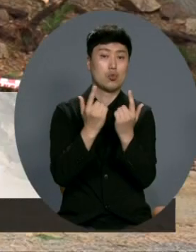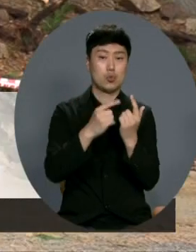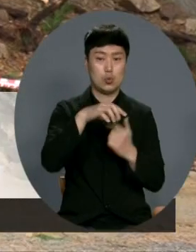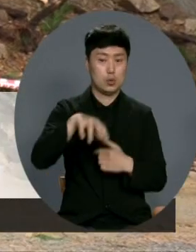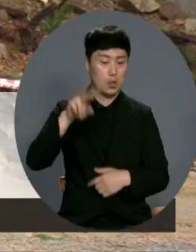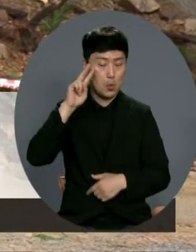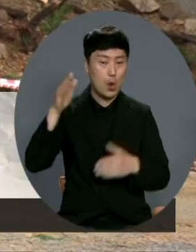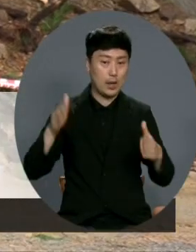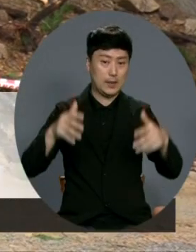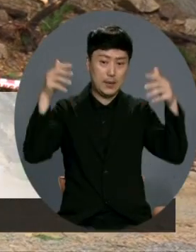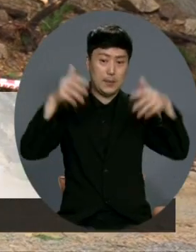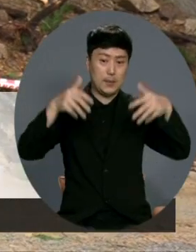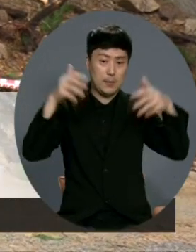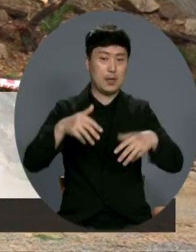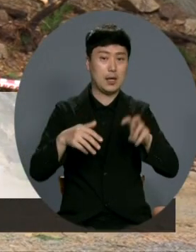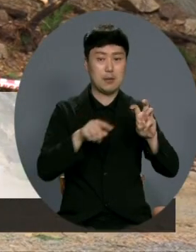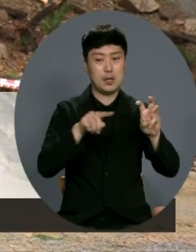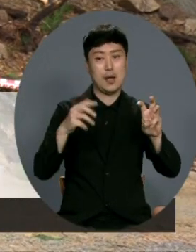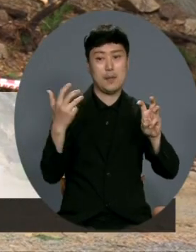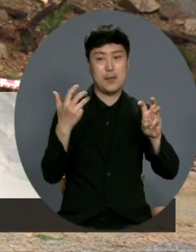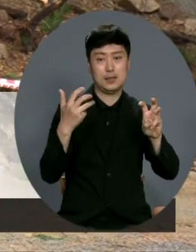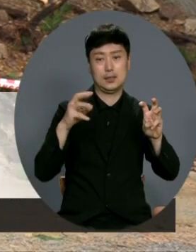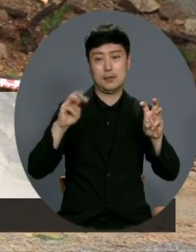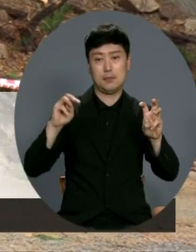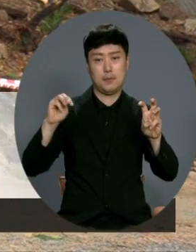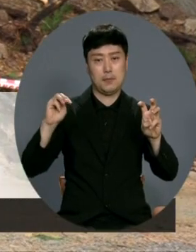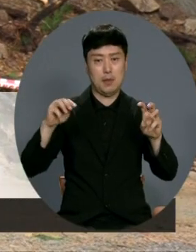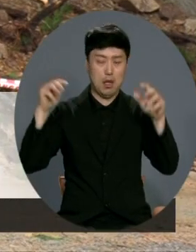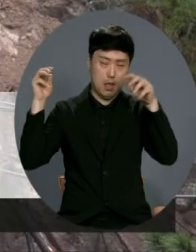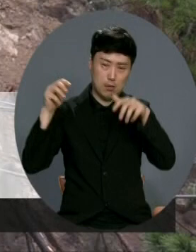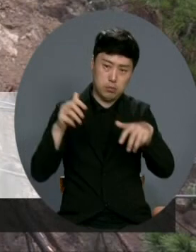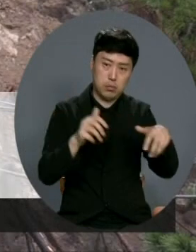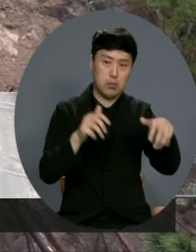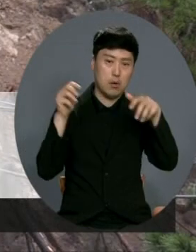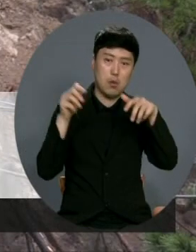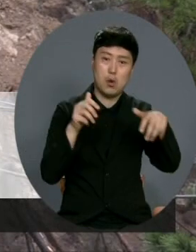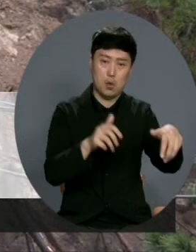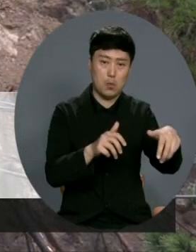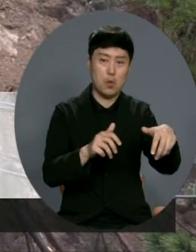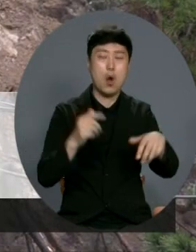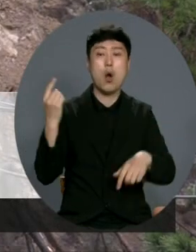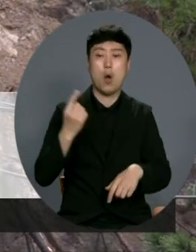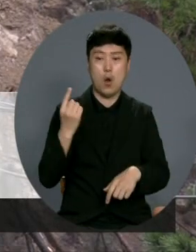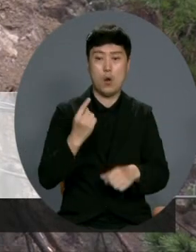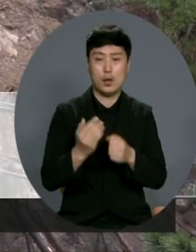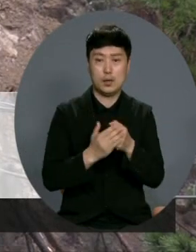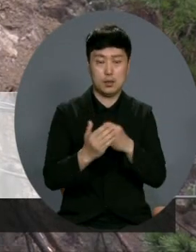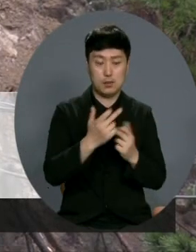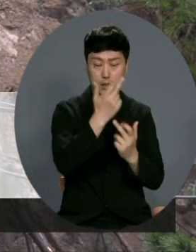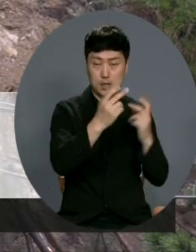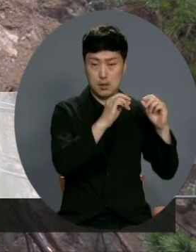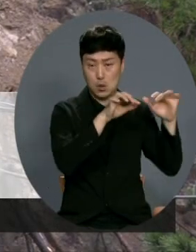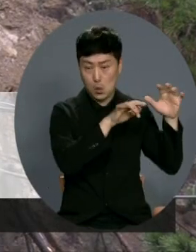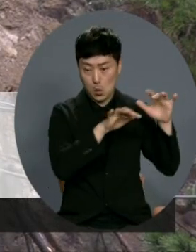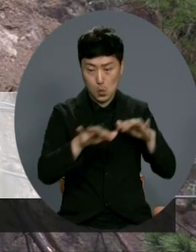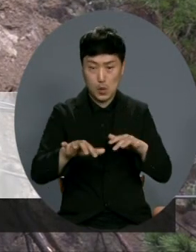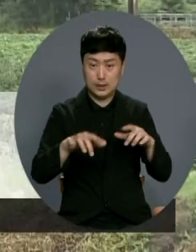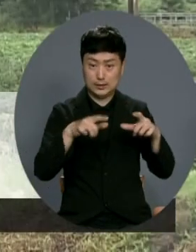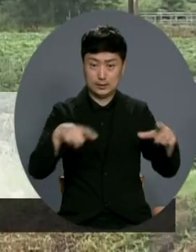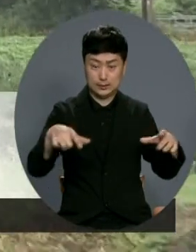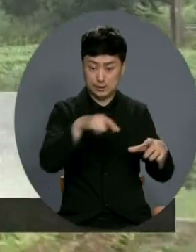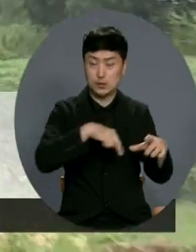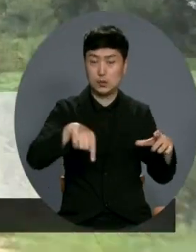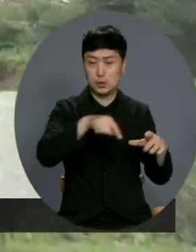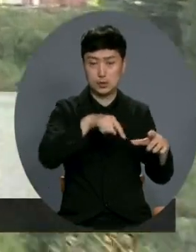모레까지 시간당 30에서 80mm의 매우 강한 비가 올 것으로 전망되면서 산사태 발생 위험이